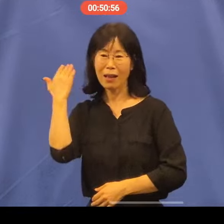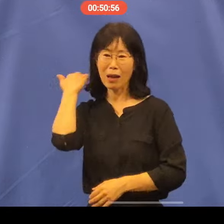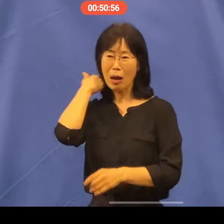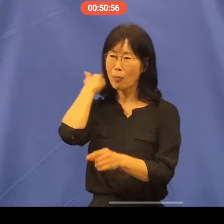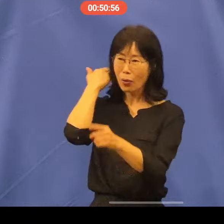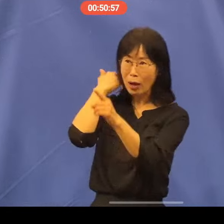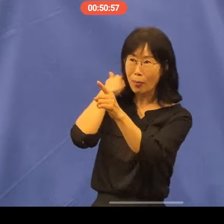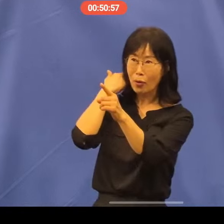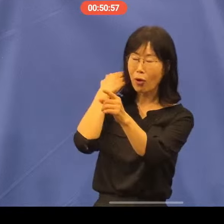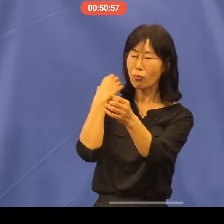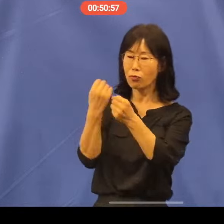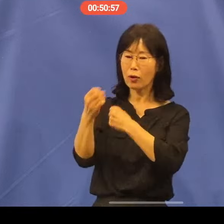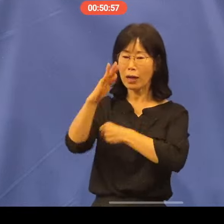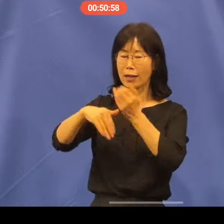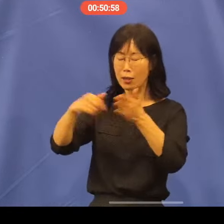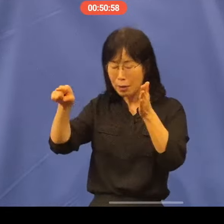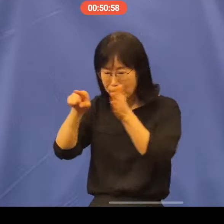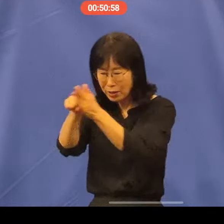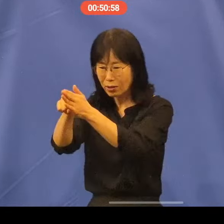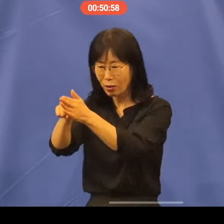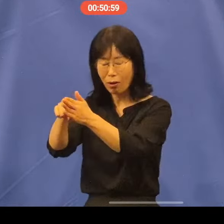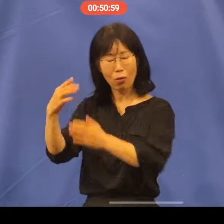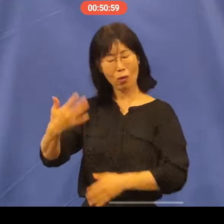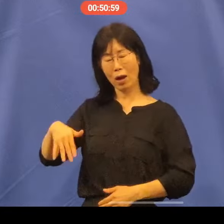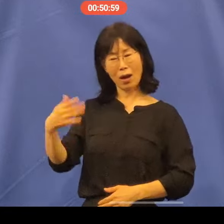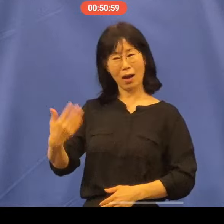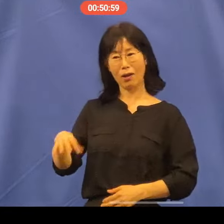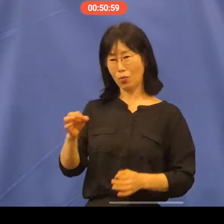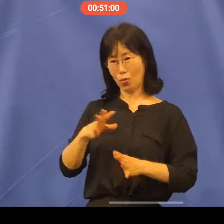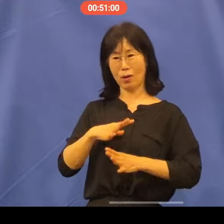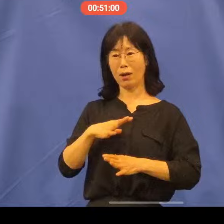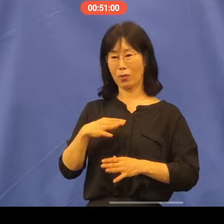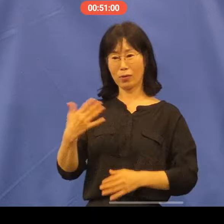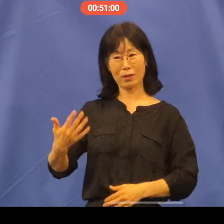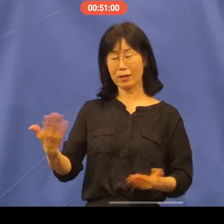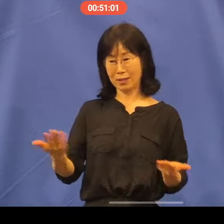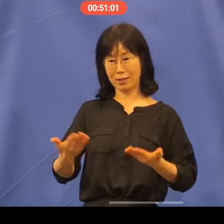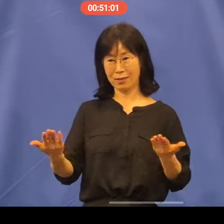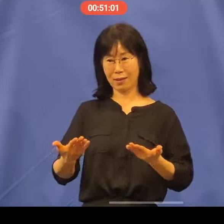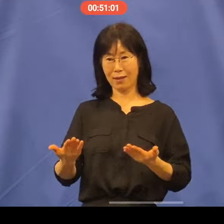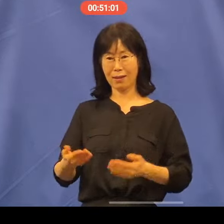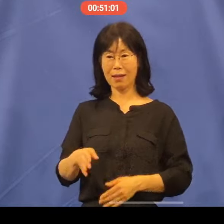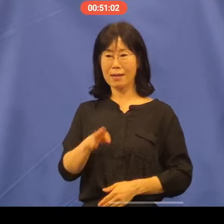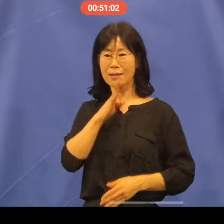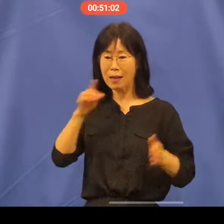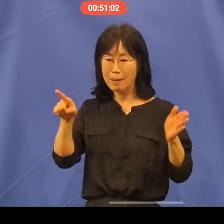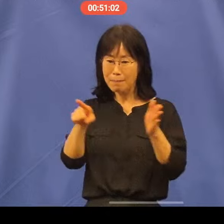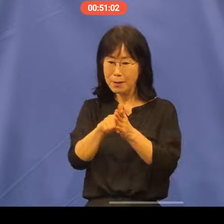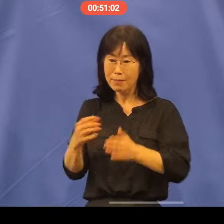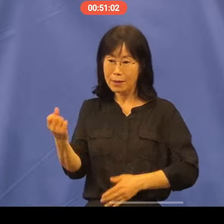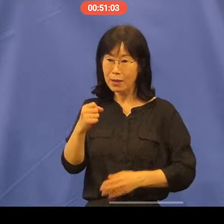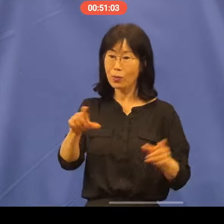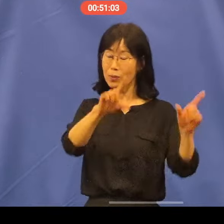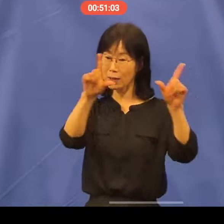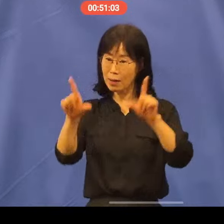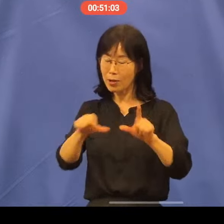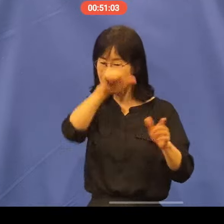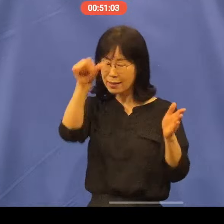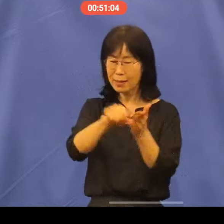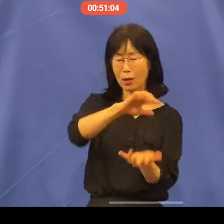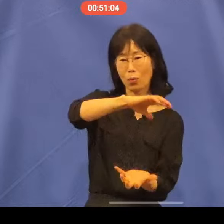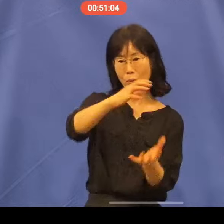그러니까 믿음으로 산다는 건 놀라운 것입니다. 우리의 삶을 바꾸는 게 믿음입니다. 참된 믿음을 가지면 삶은 완전히 달라진다는 거예요. 다른 차원을 사는 거죠.